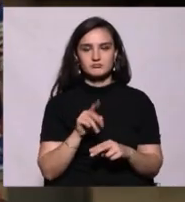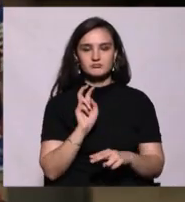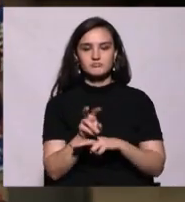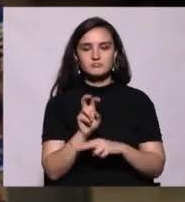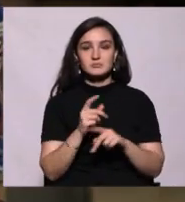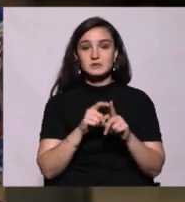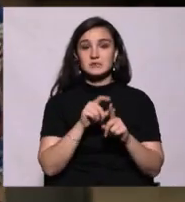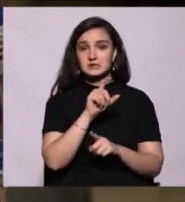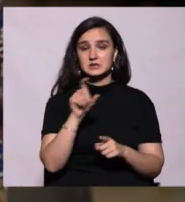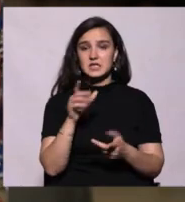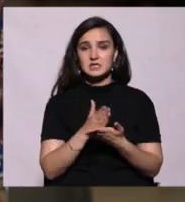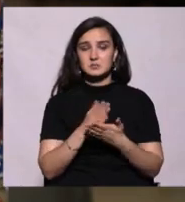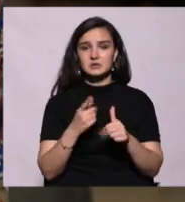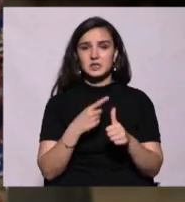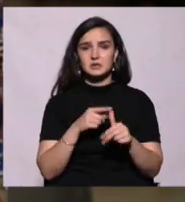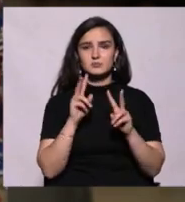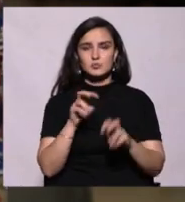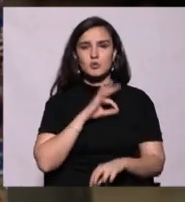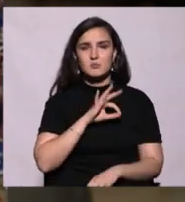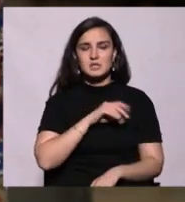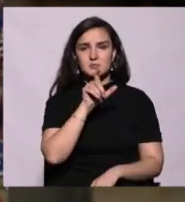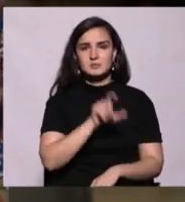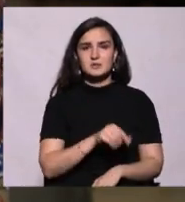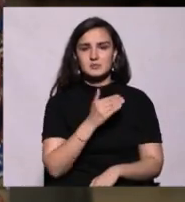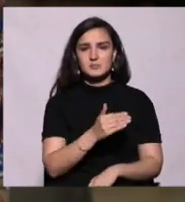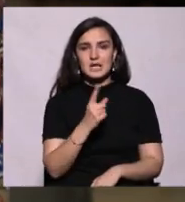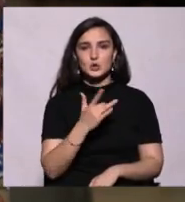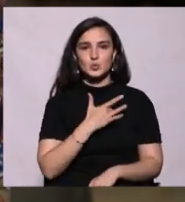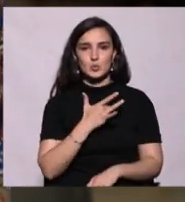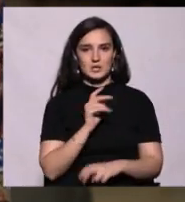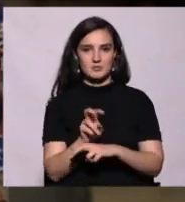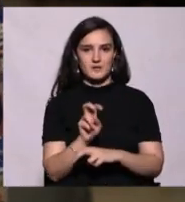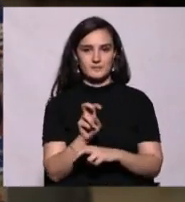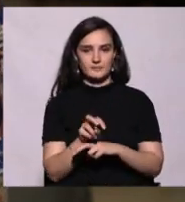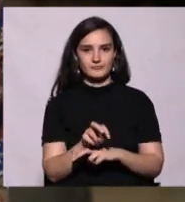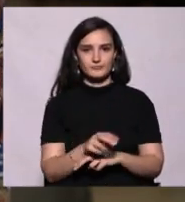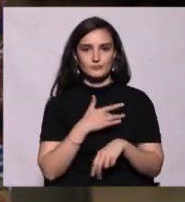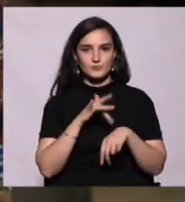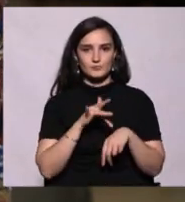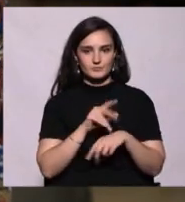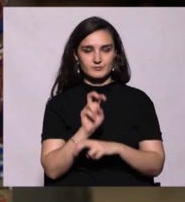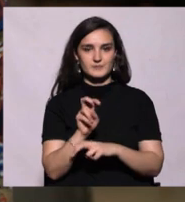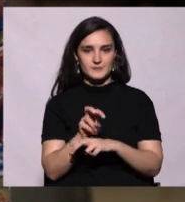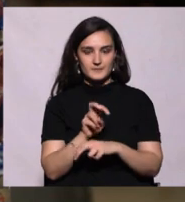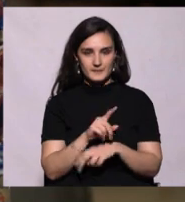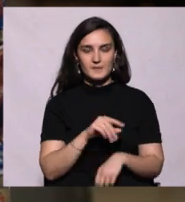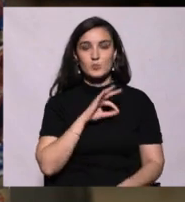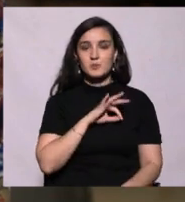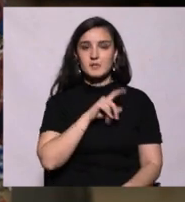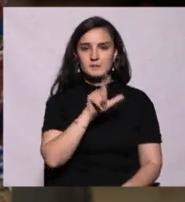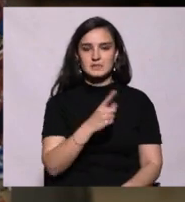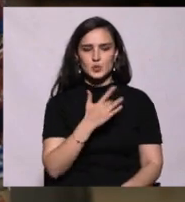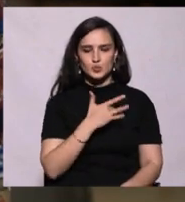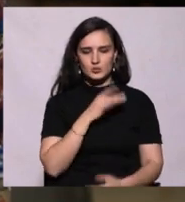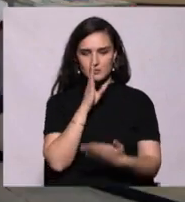a noun, and in Georgian it means მომხმარებლის ერთგულება. Customer loyalty,